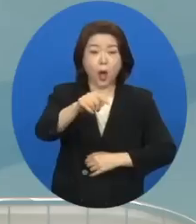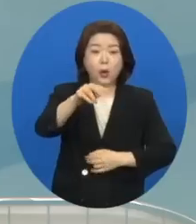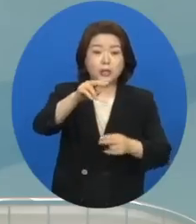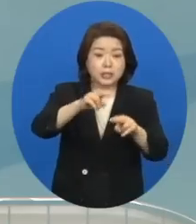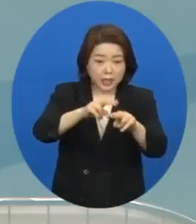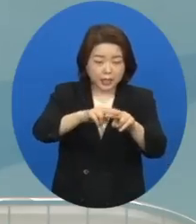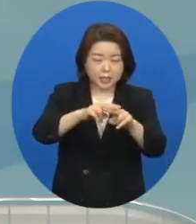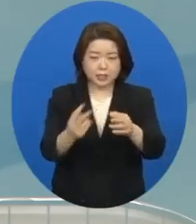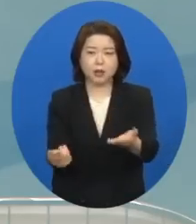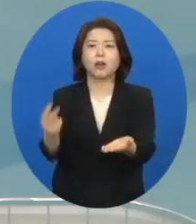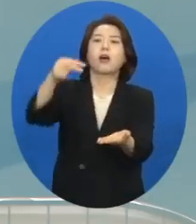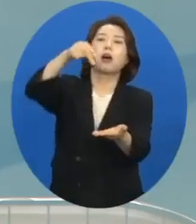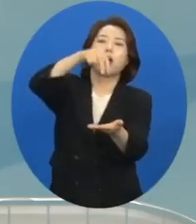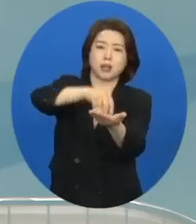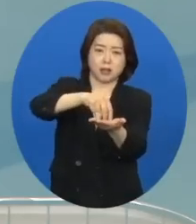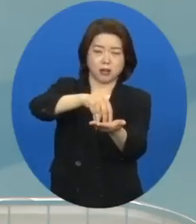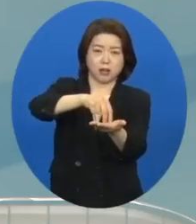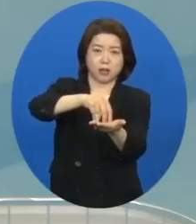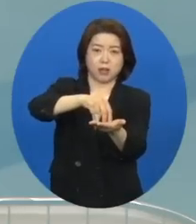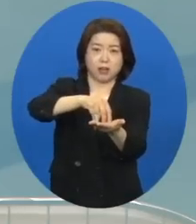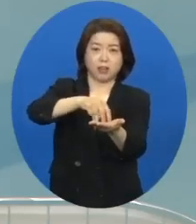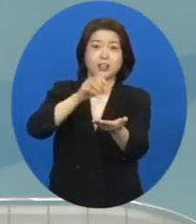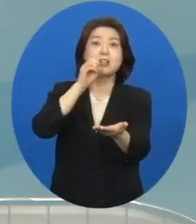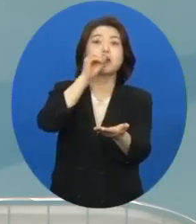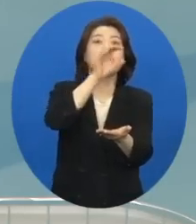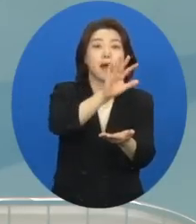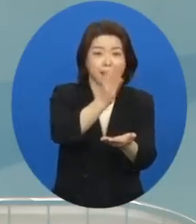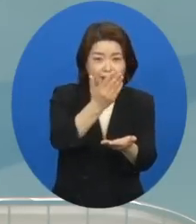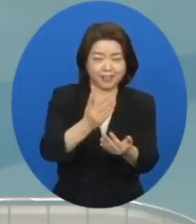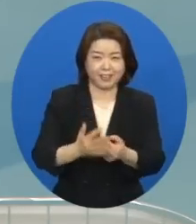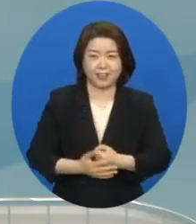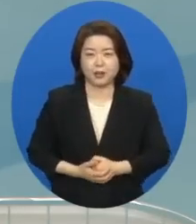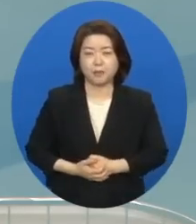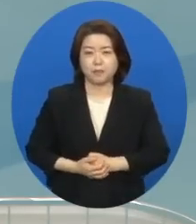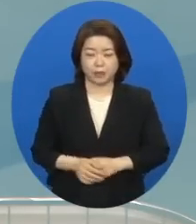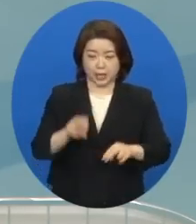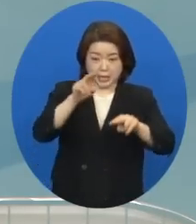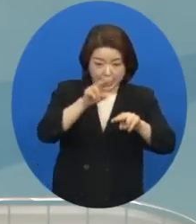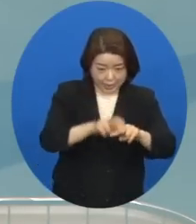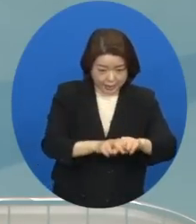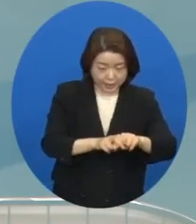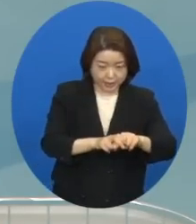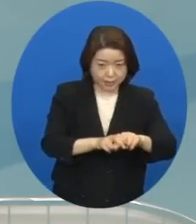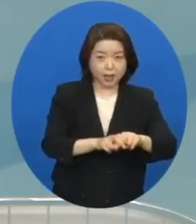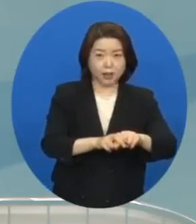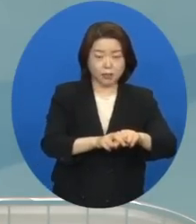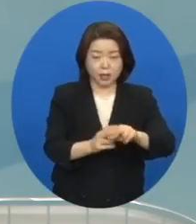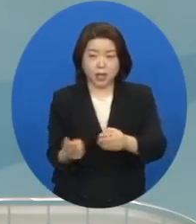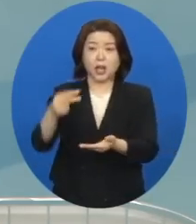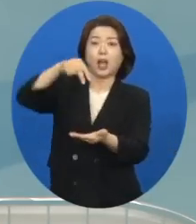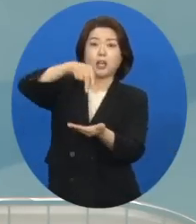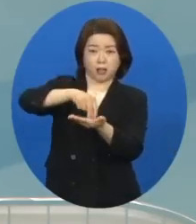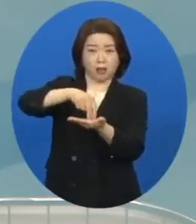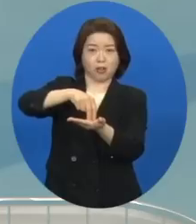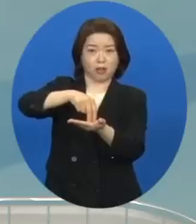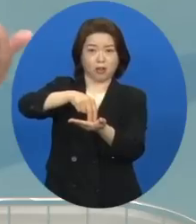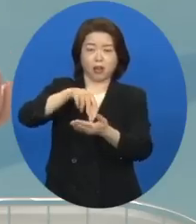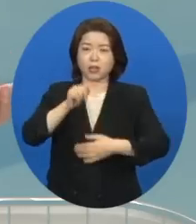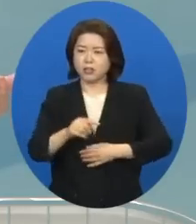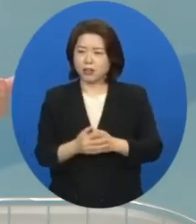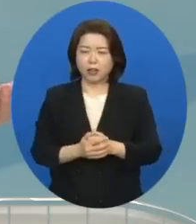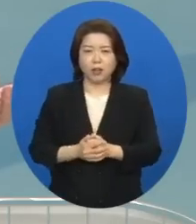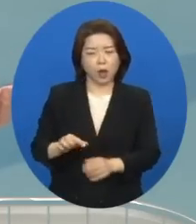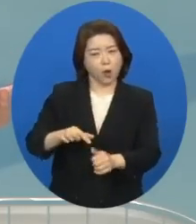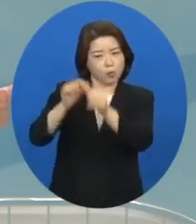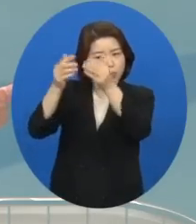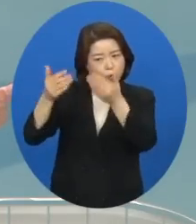자리에서 일어나세요. 이렇게 말합니다. 여러분, 앉아있던 사람이 일어났다고 그게